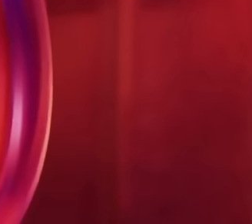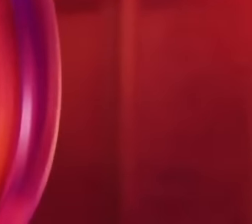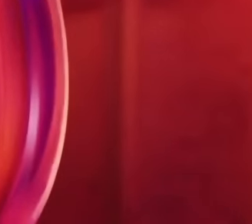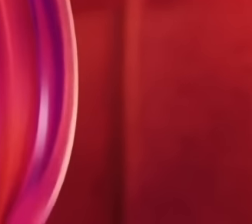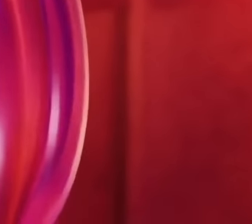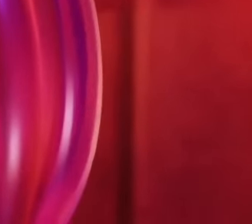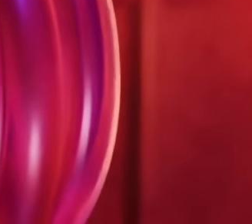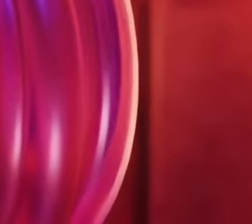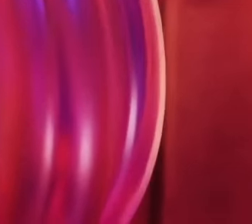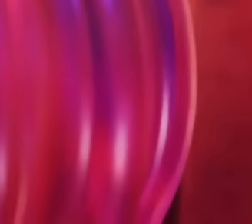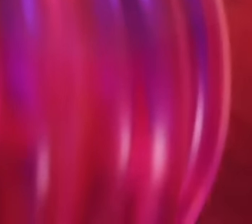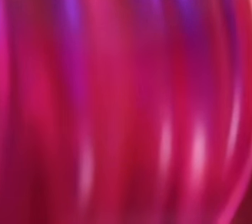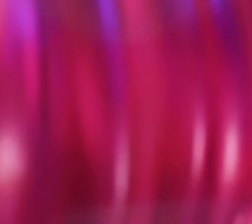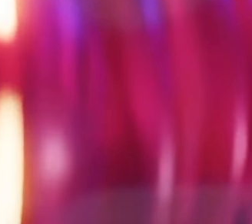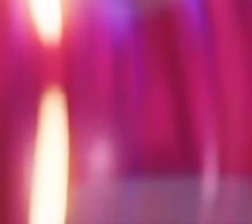واجعله لنا